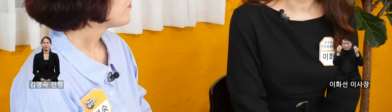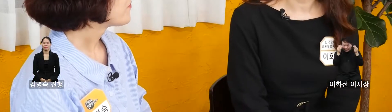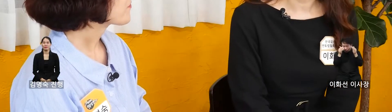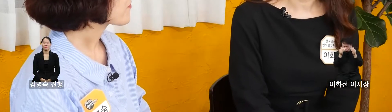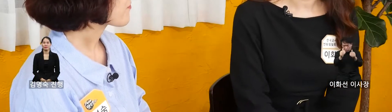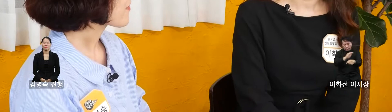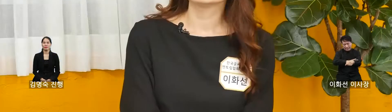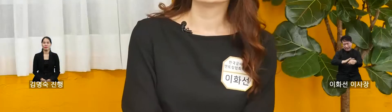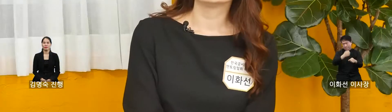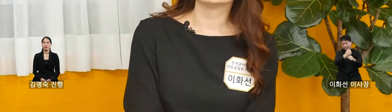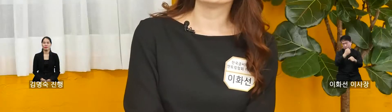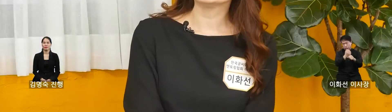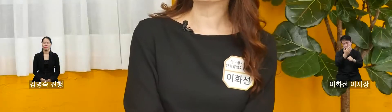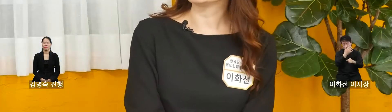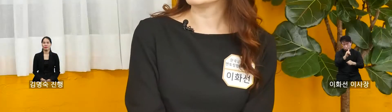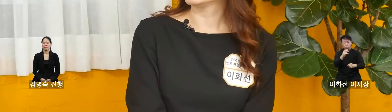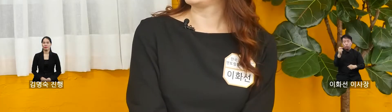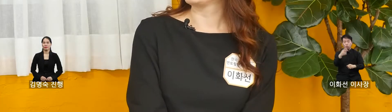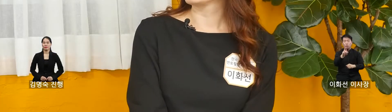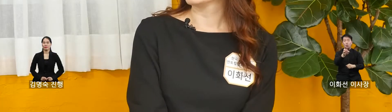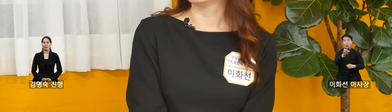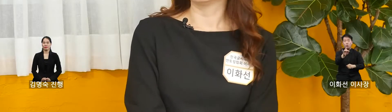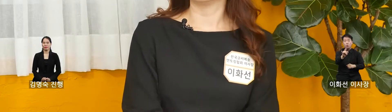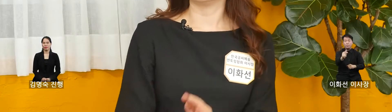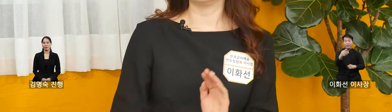또 하나는 멘토링.